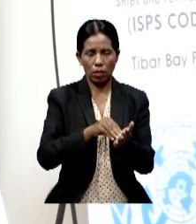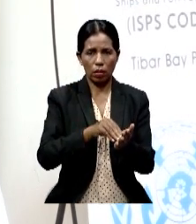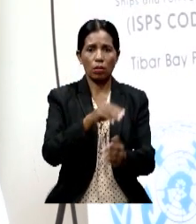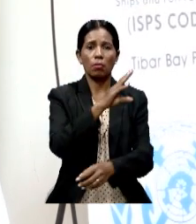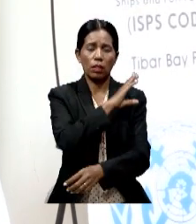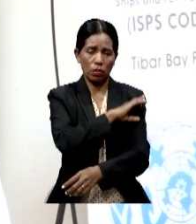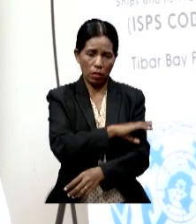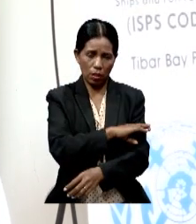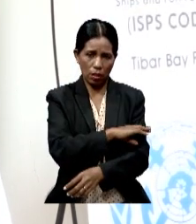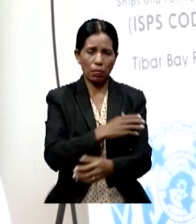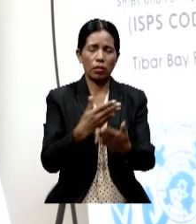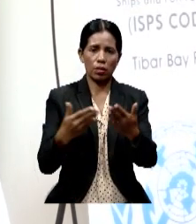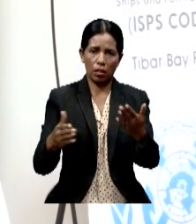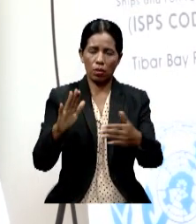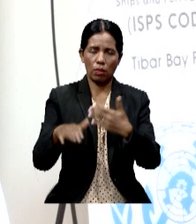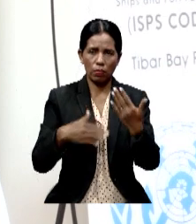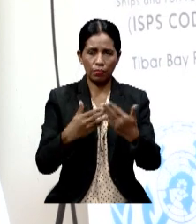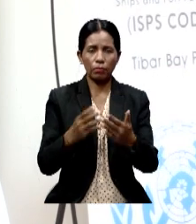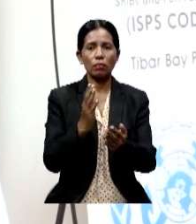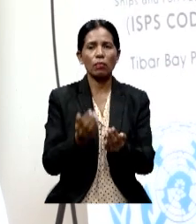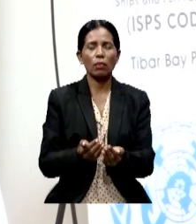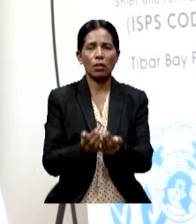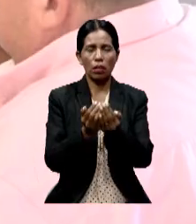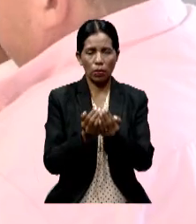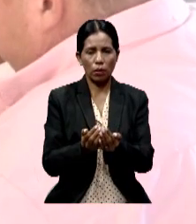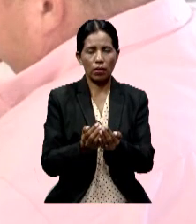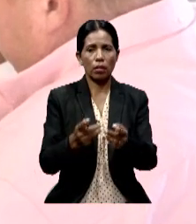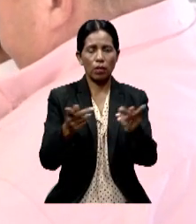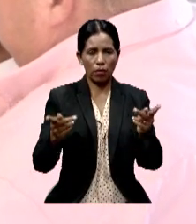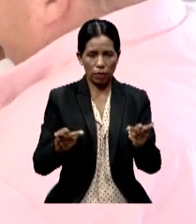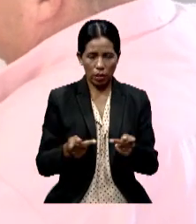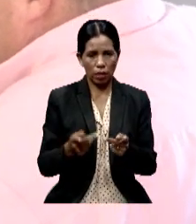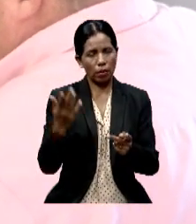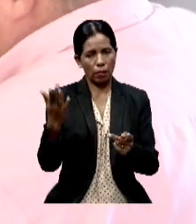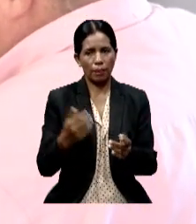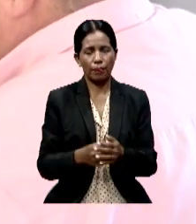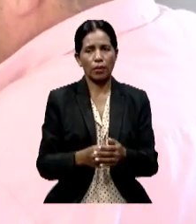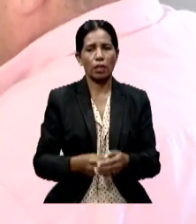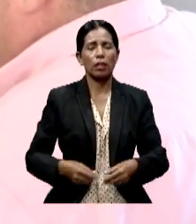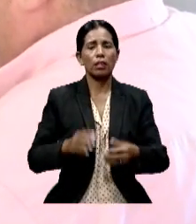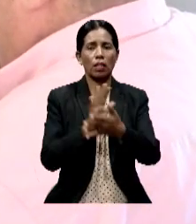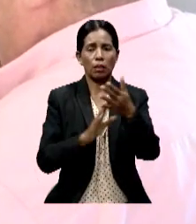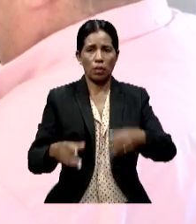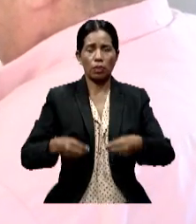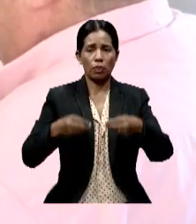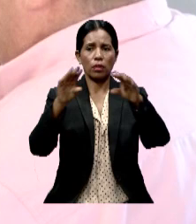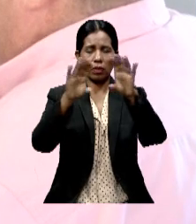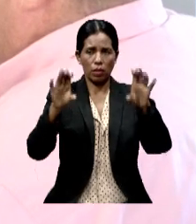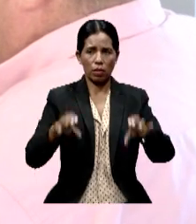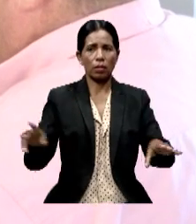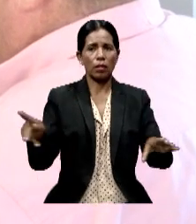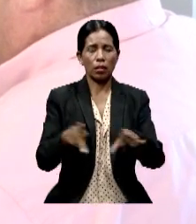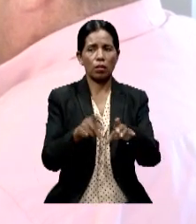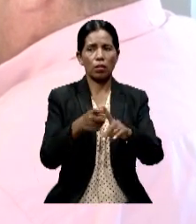siuransa ba falsidadi baro no iha Porto Laran. Iha seremoni entrega sertifikado ne partisipa direta